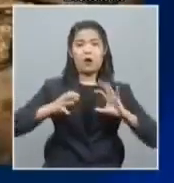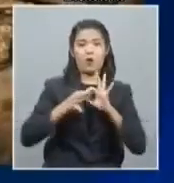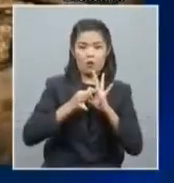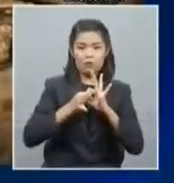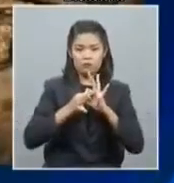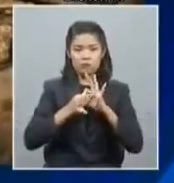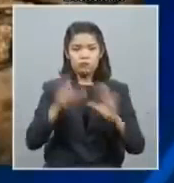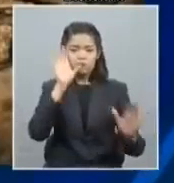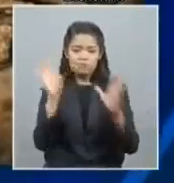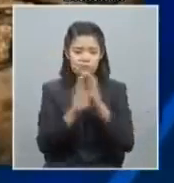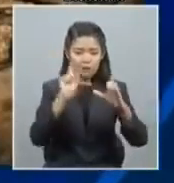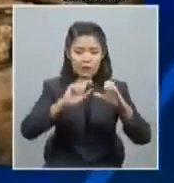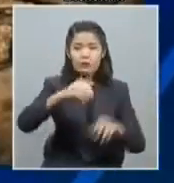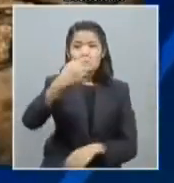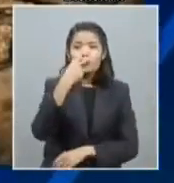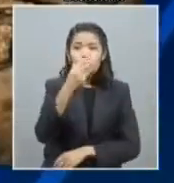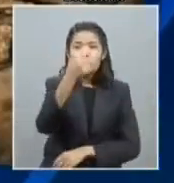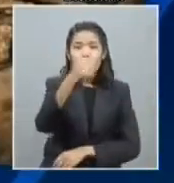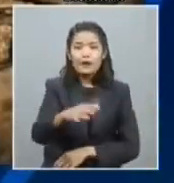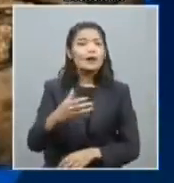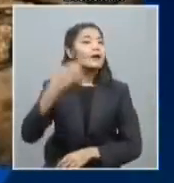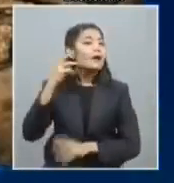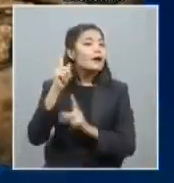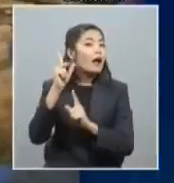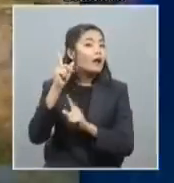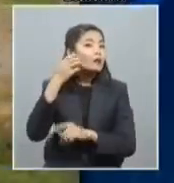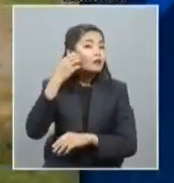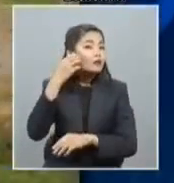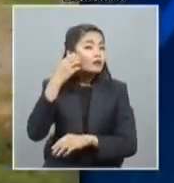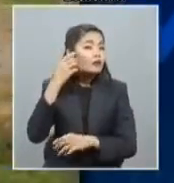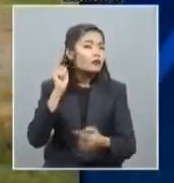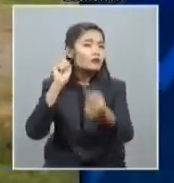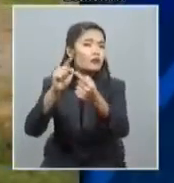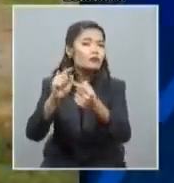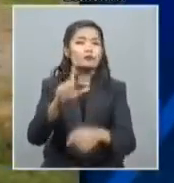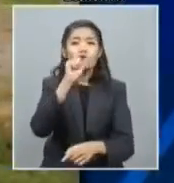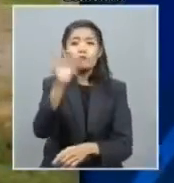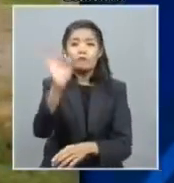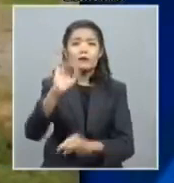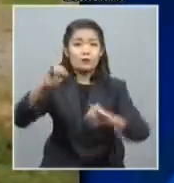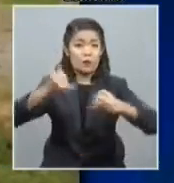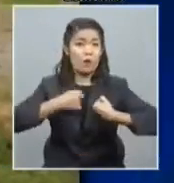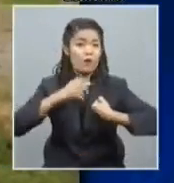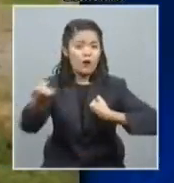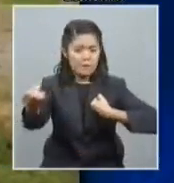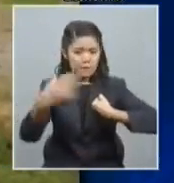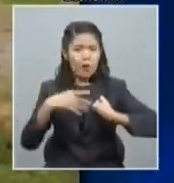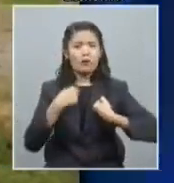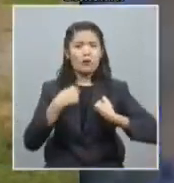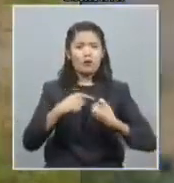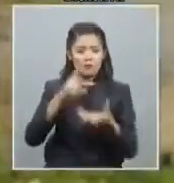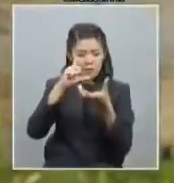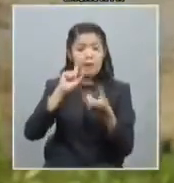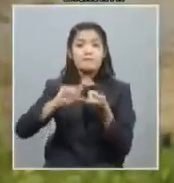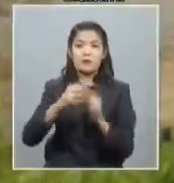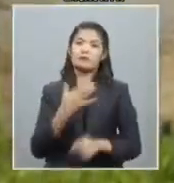ถเข้าไปดูภาพได้ผู้สื่อข่าวของเราติดต่อไปพี่ผู้ใช้ Twitter รายนี้บอกกับเราว่ายืนยันว่าคนถ่ายเนี่ยเป็นเพื่อน